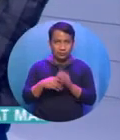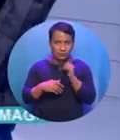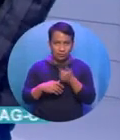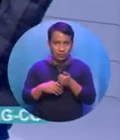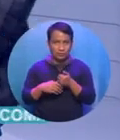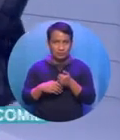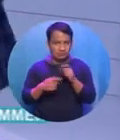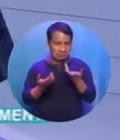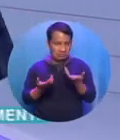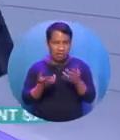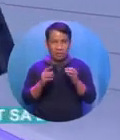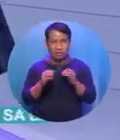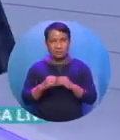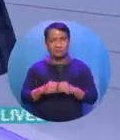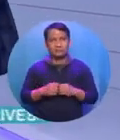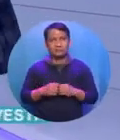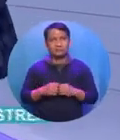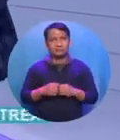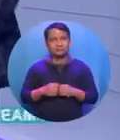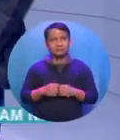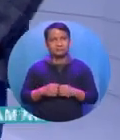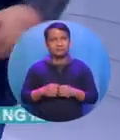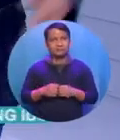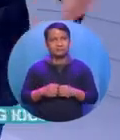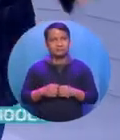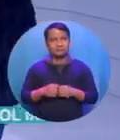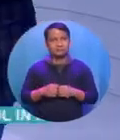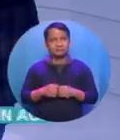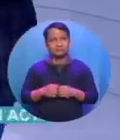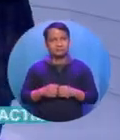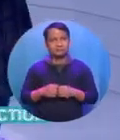45,000. Ayan. Oh.